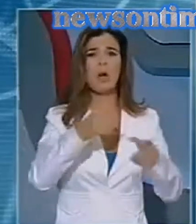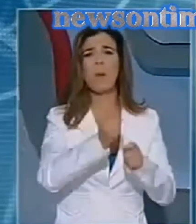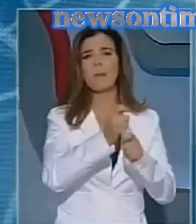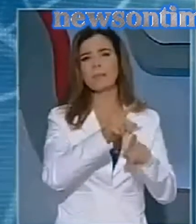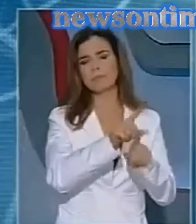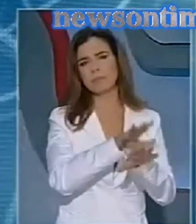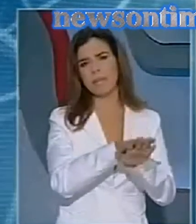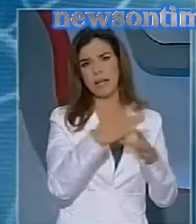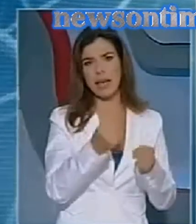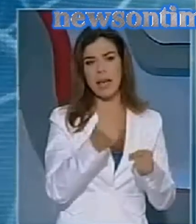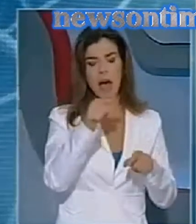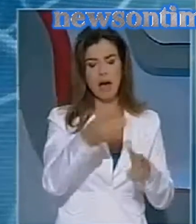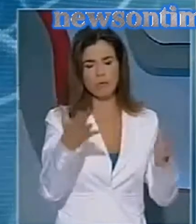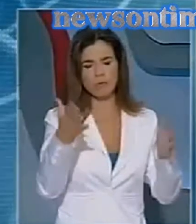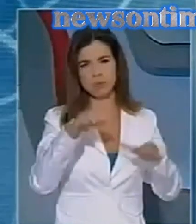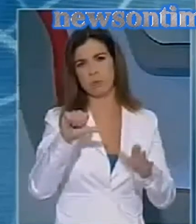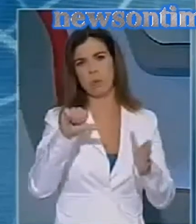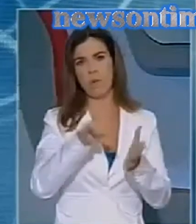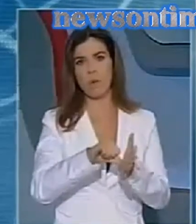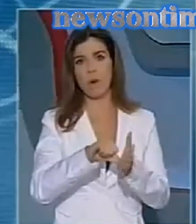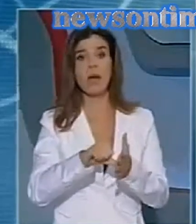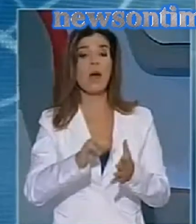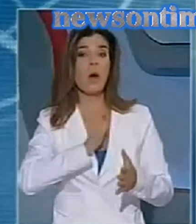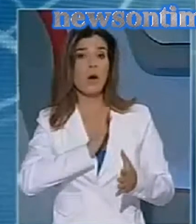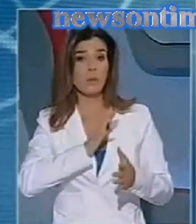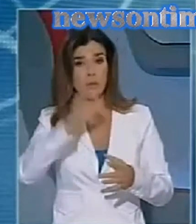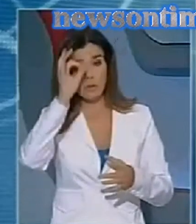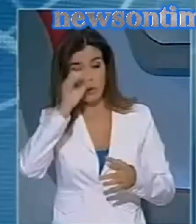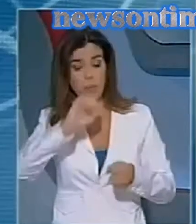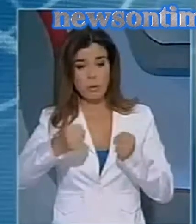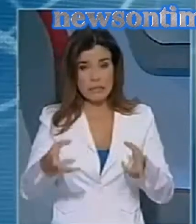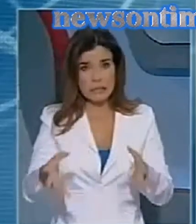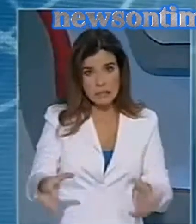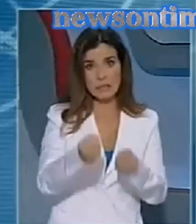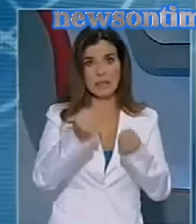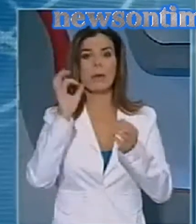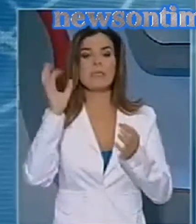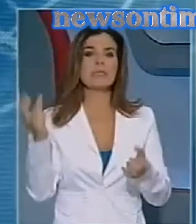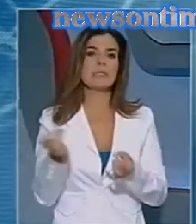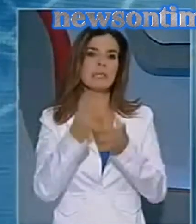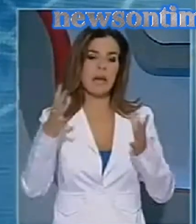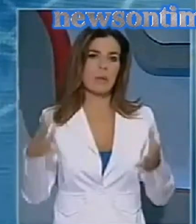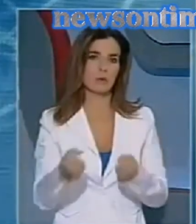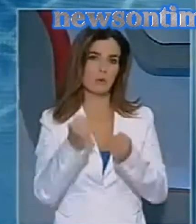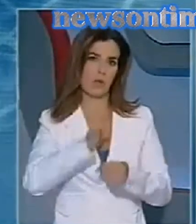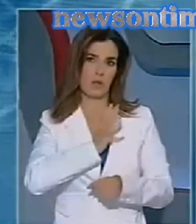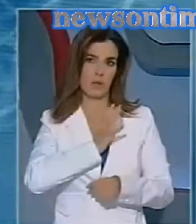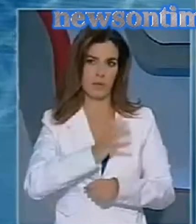η οποία κατέρευσε στην πόλη Σεμπού. Οι διασώστες δίνουν μάχη με το χρόνο για να εντοπίσουν τυχόν επιζώντες κάτω από τα